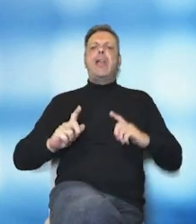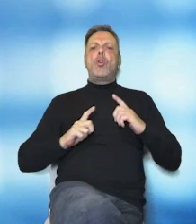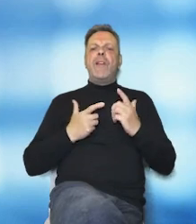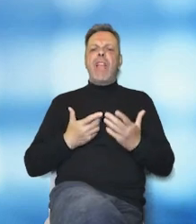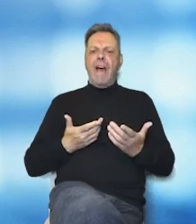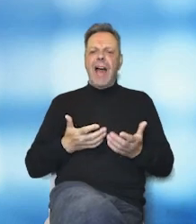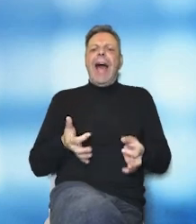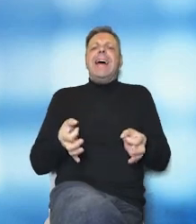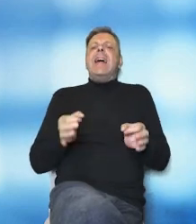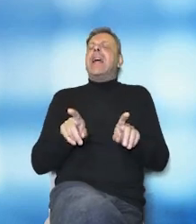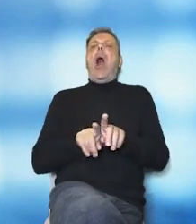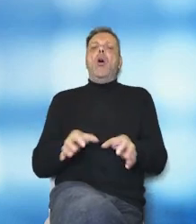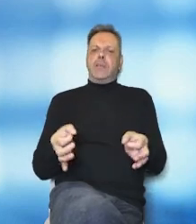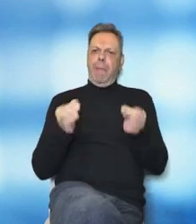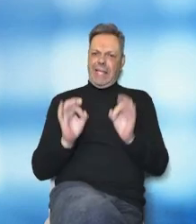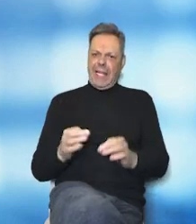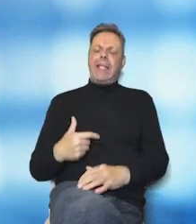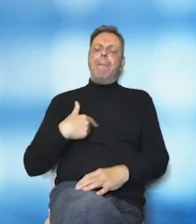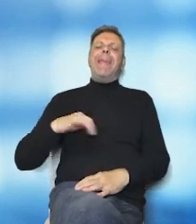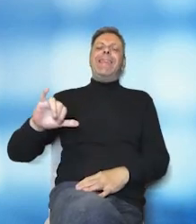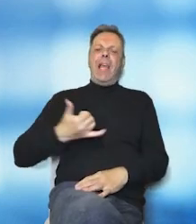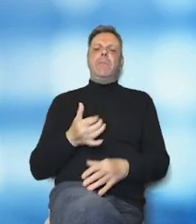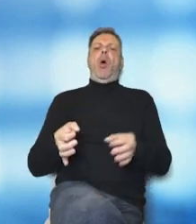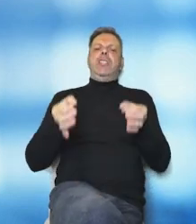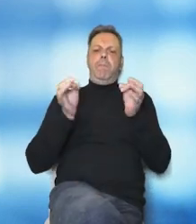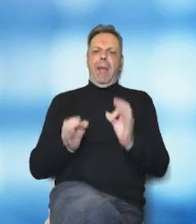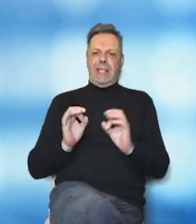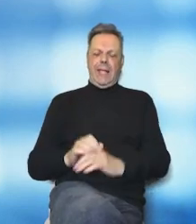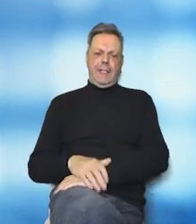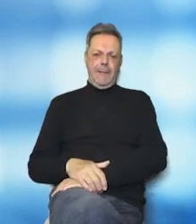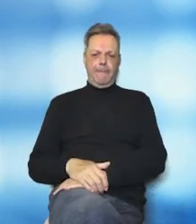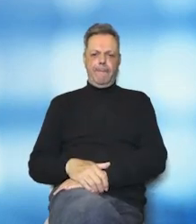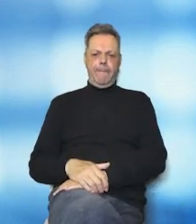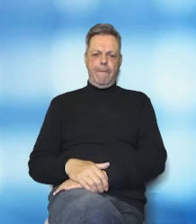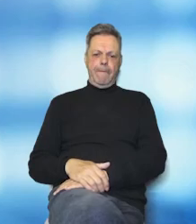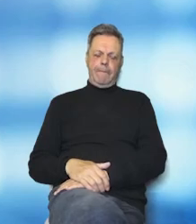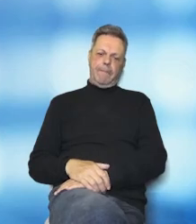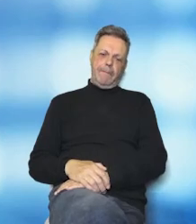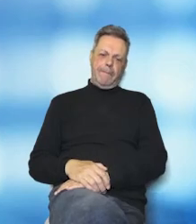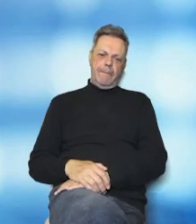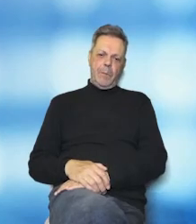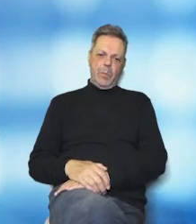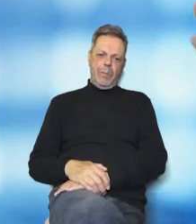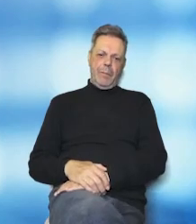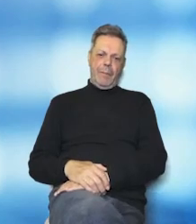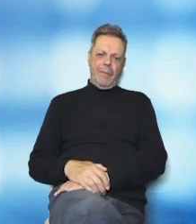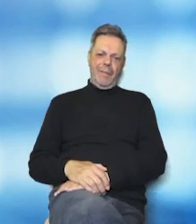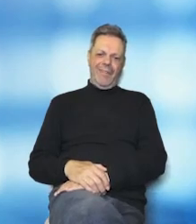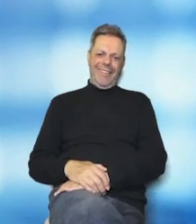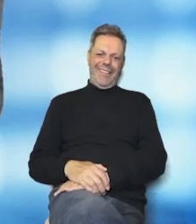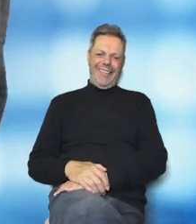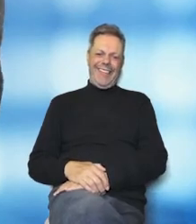kao specijalistički obrazovanima. Napravit ću malu stanku prije, tako da se možemo potući pa idemo. Da,